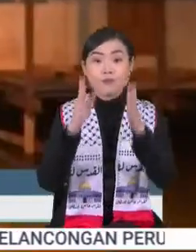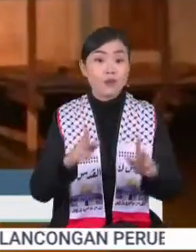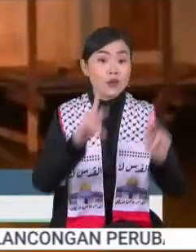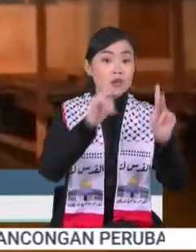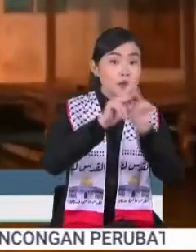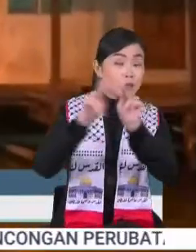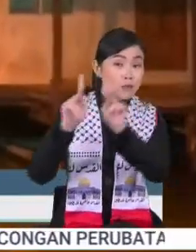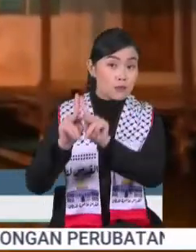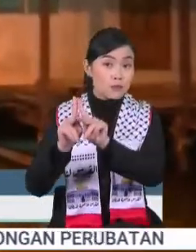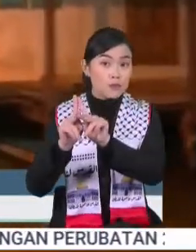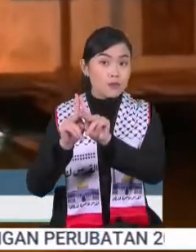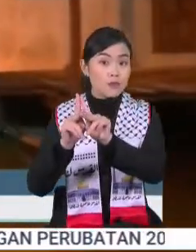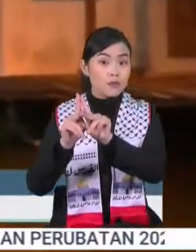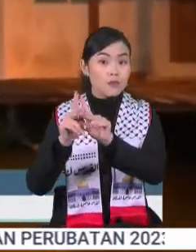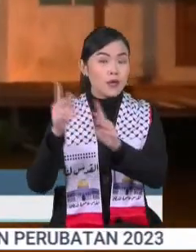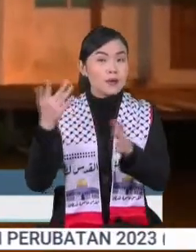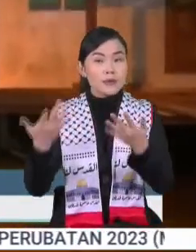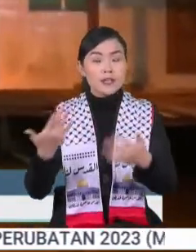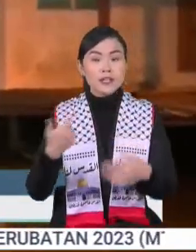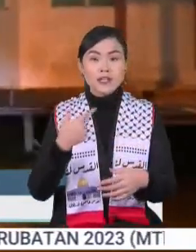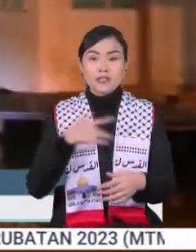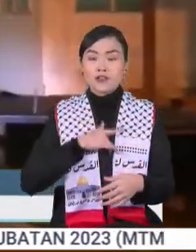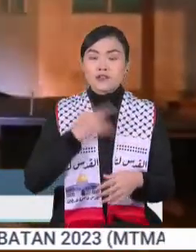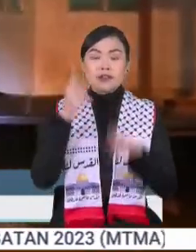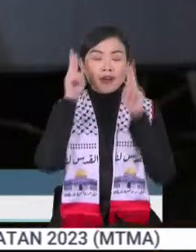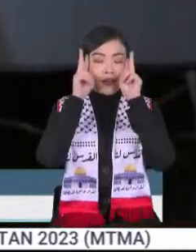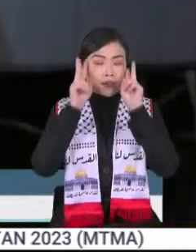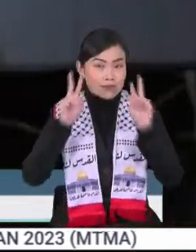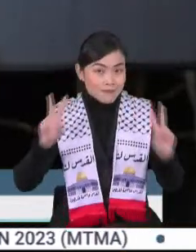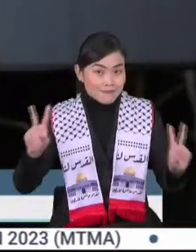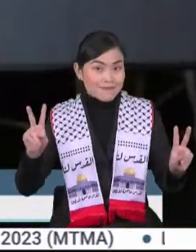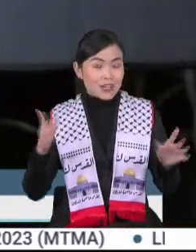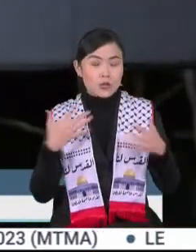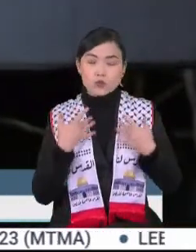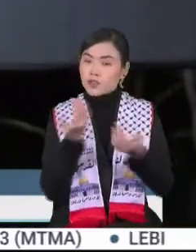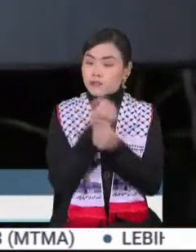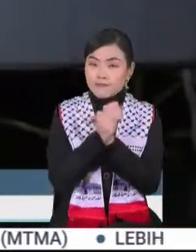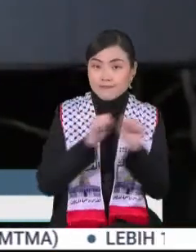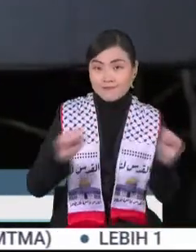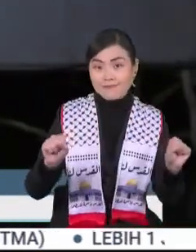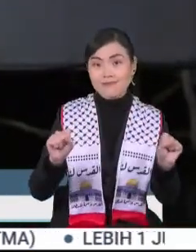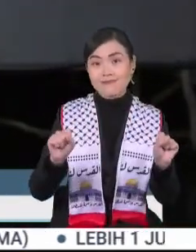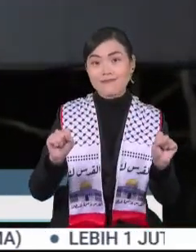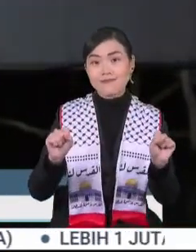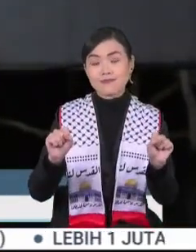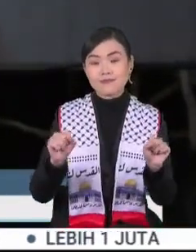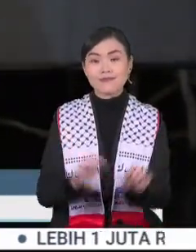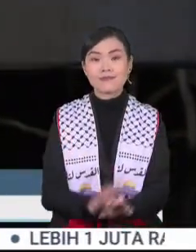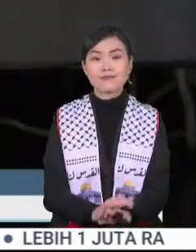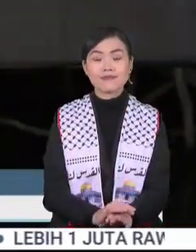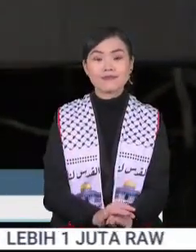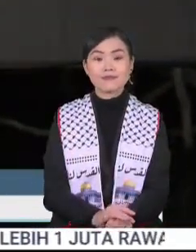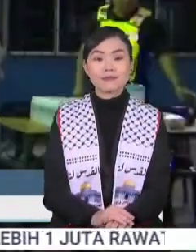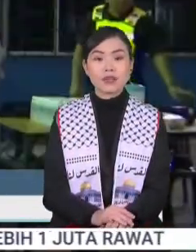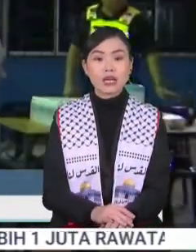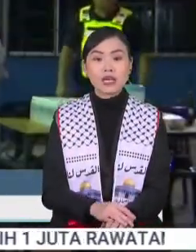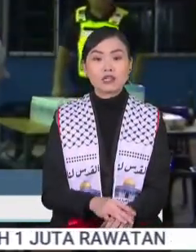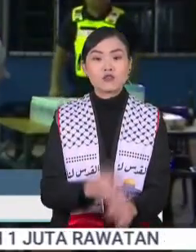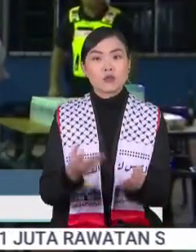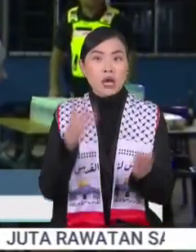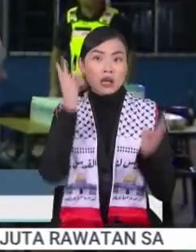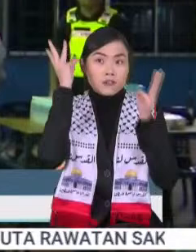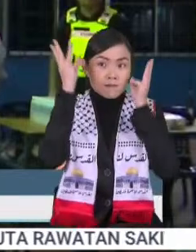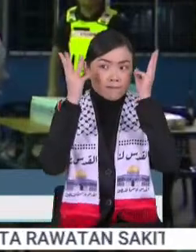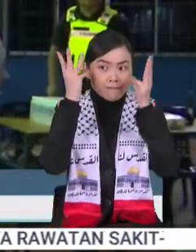juga mungkin akan berasa tenang sedikit kerana adanya anggota-anggota keselamatan yang disediakan oleh pihak kerajaan risau jugalah dengan